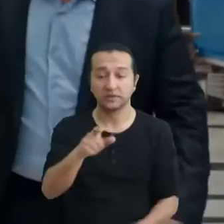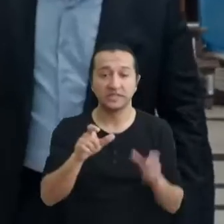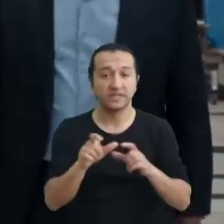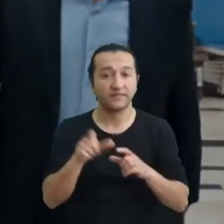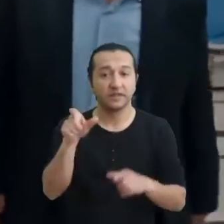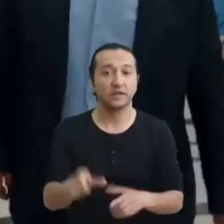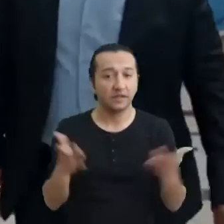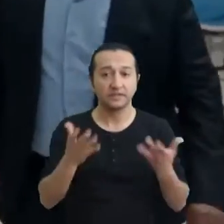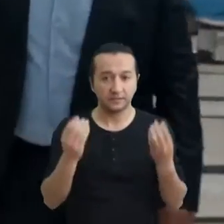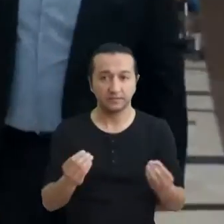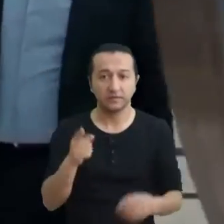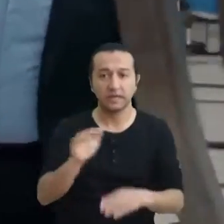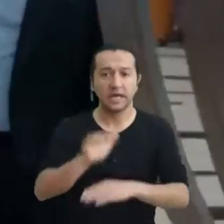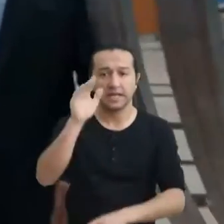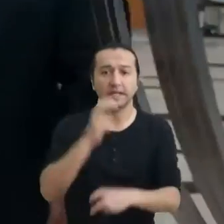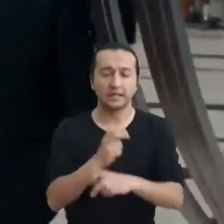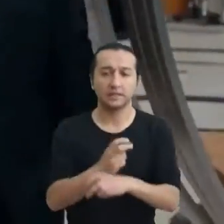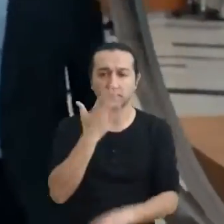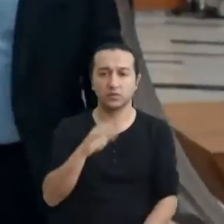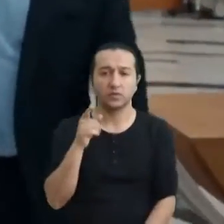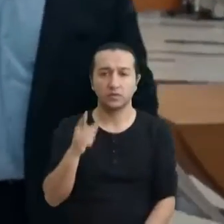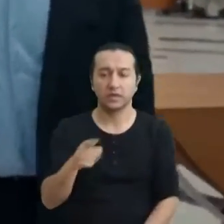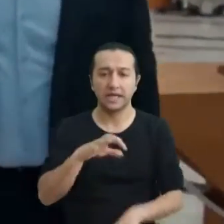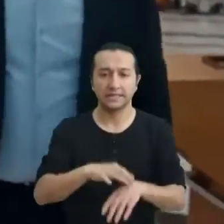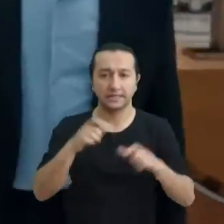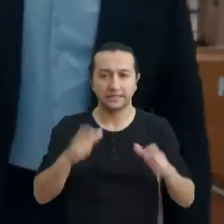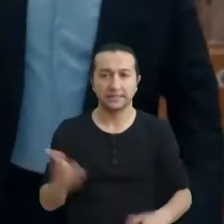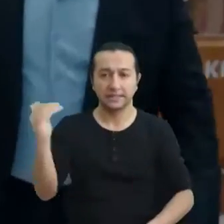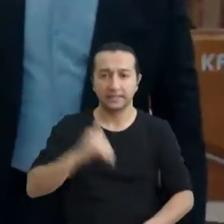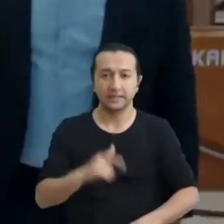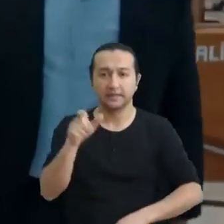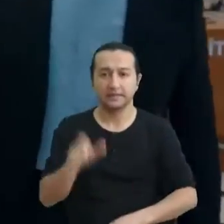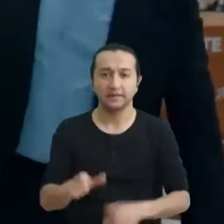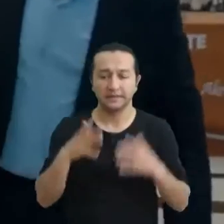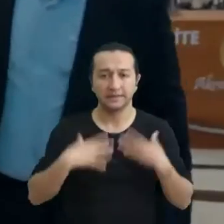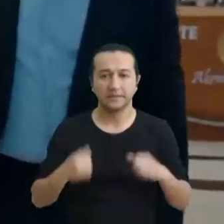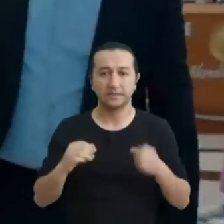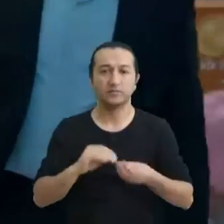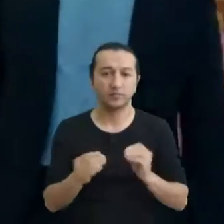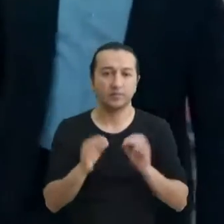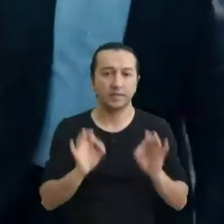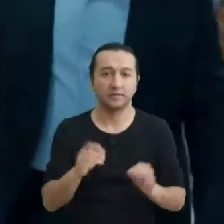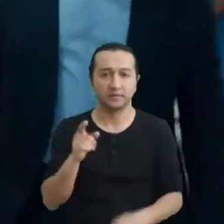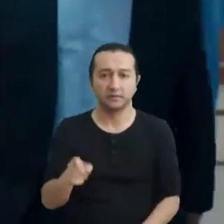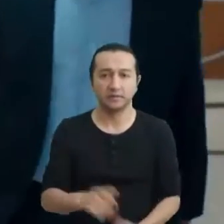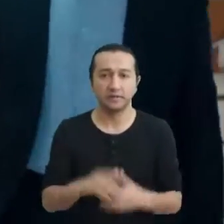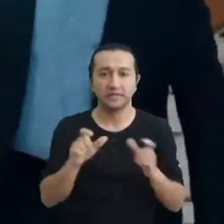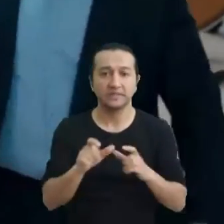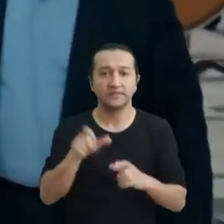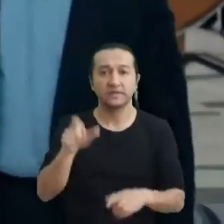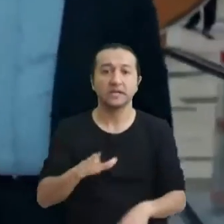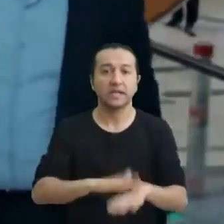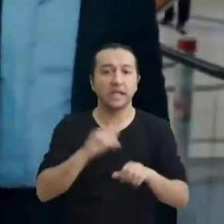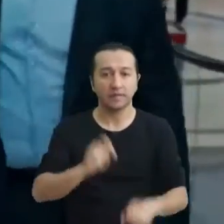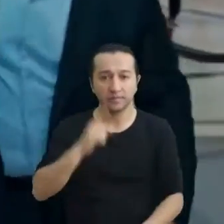Safiye nasıl? Hayati bir tehlikesi yok. Hastanemize geldiğinde var olan sağlık problemleri. Safiye'ye ne